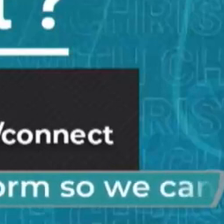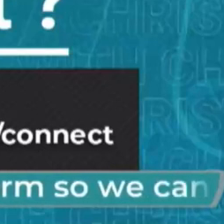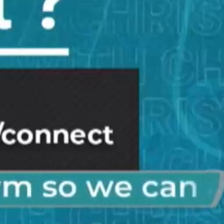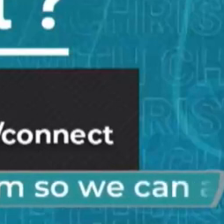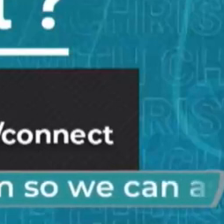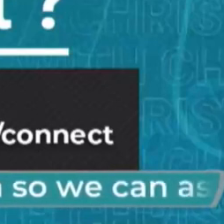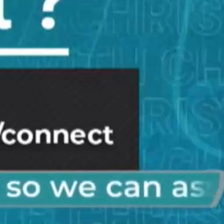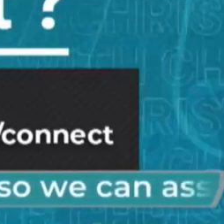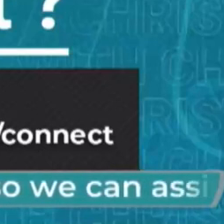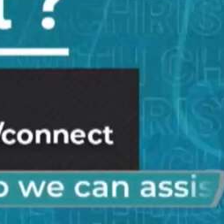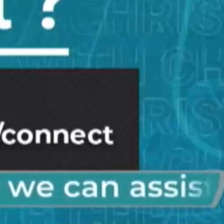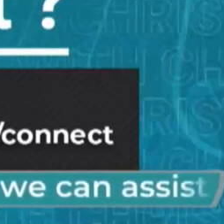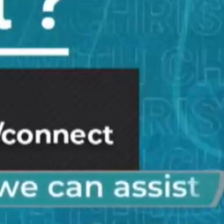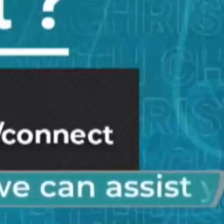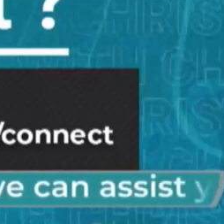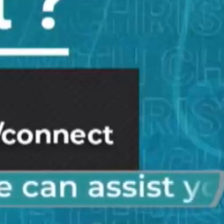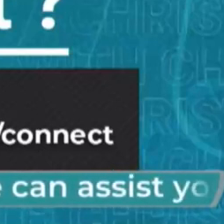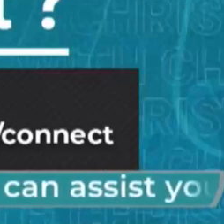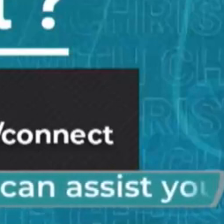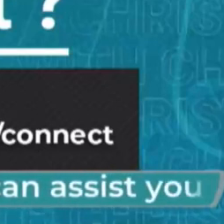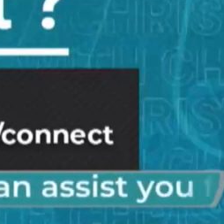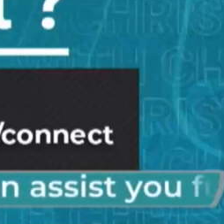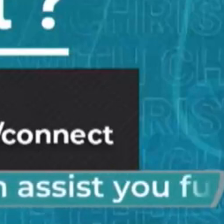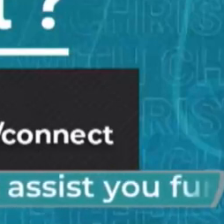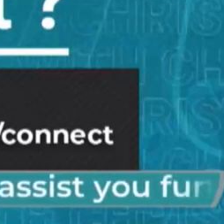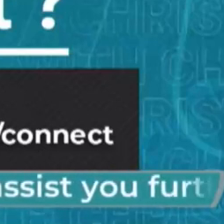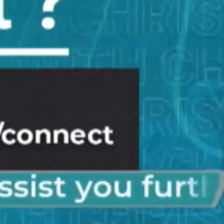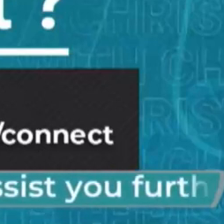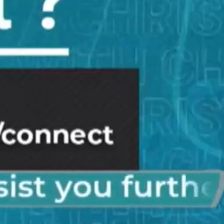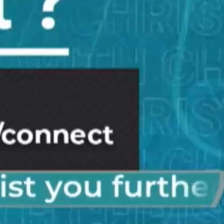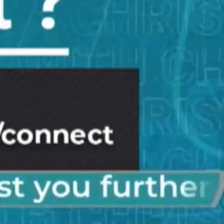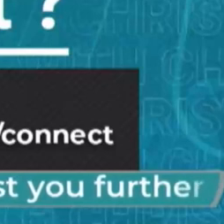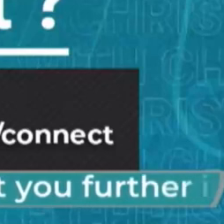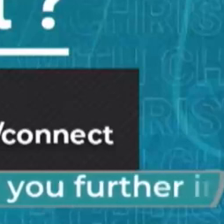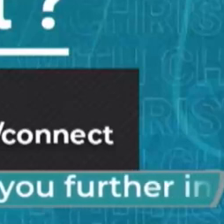n'importe où vous êtes occupons-nous rapidement de ce que lever les mains